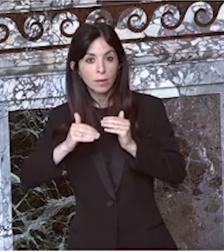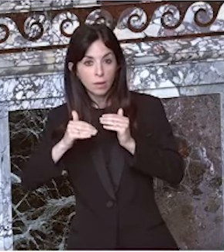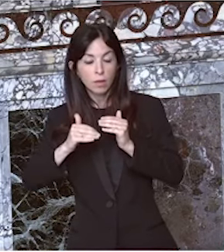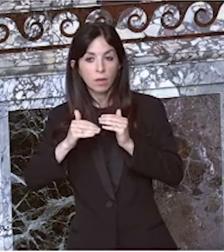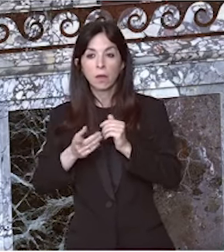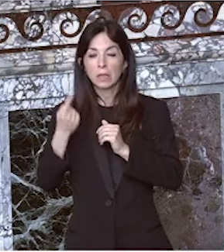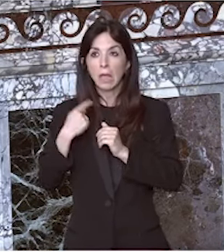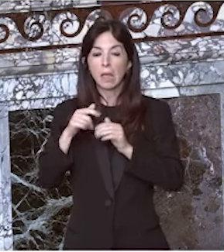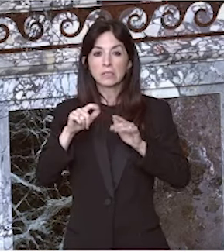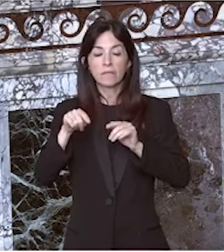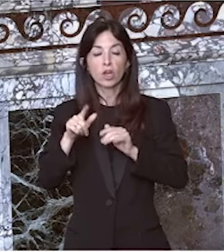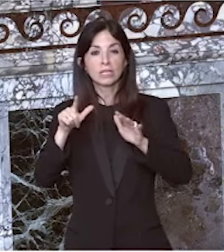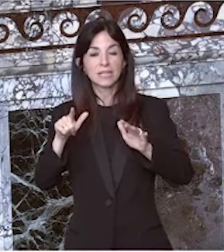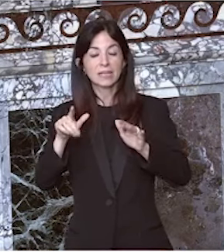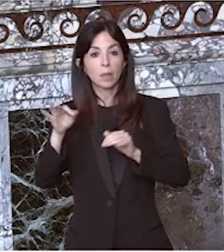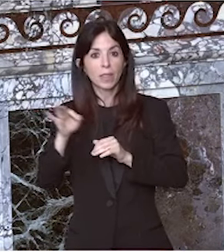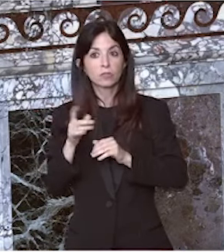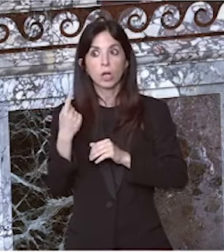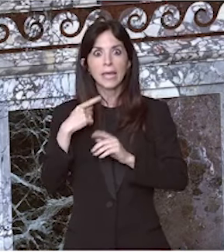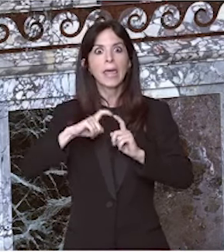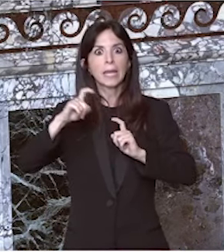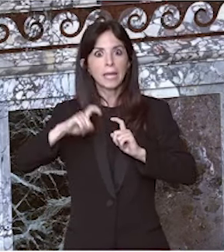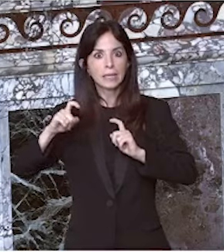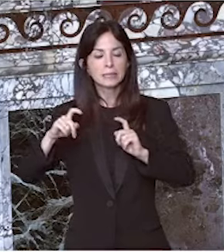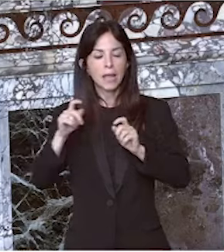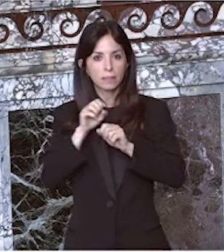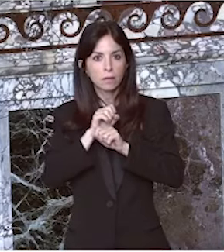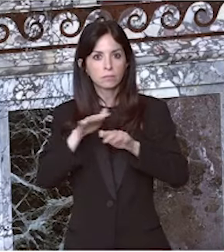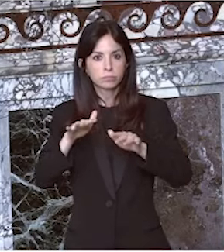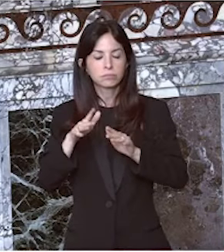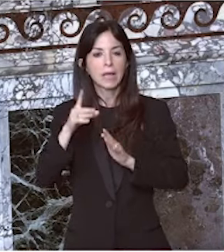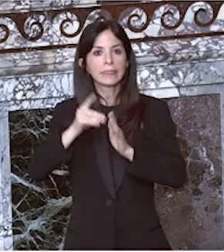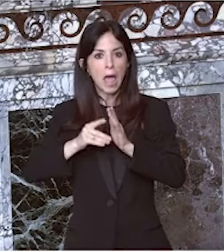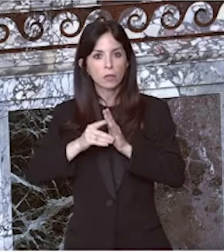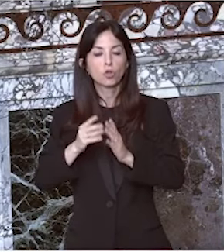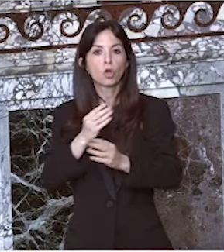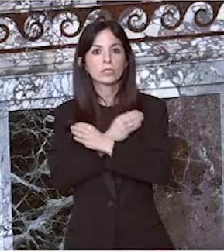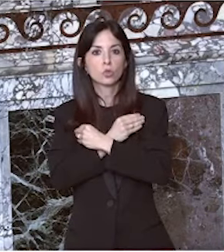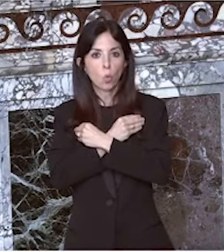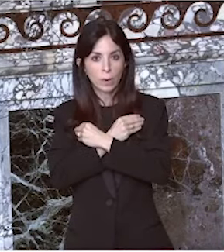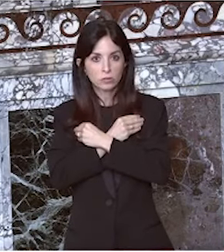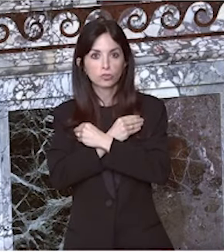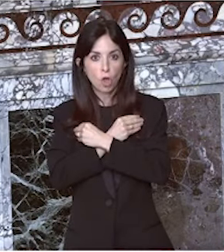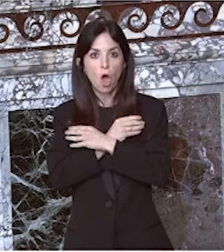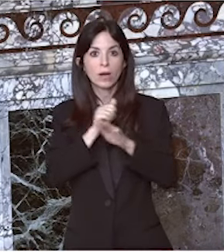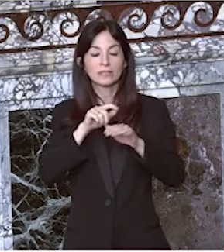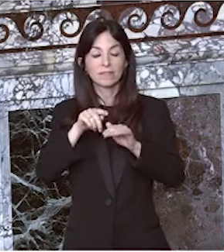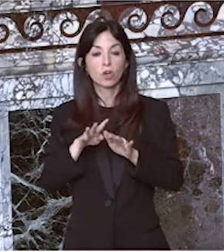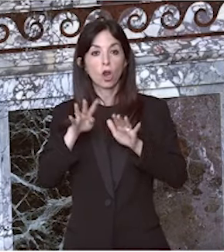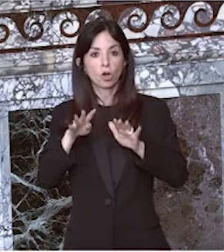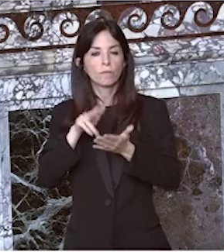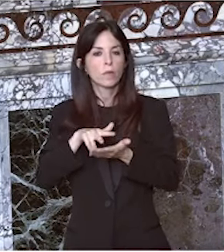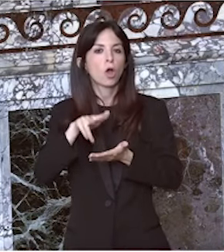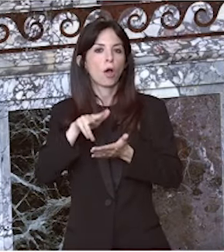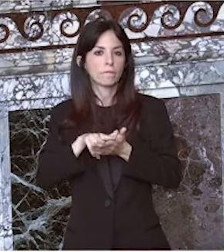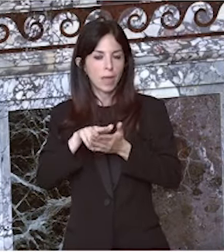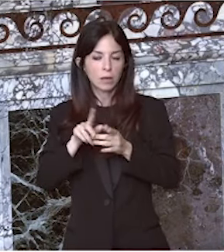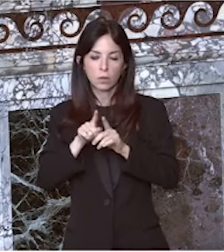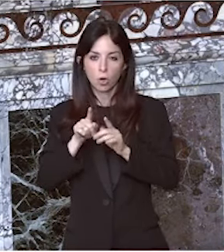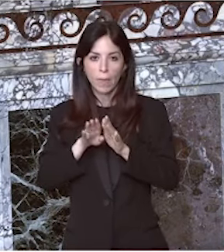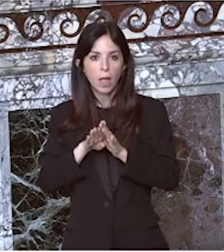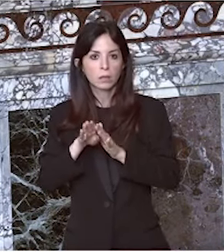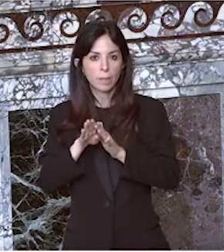ieri è cambiato. L'Istat ha diffuso il nuovo dato di disoccupazione, il 6,9, che conferma il forte